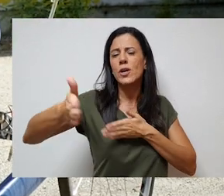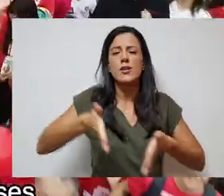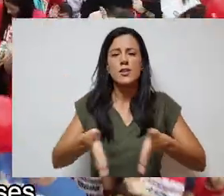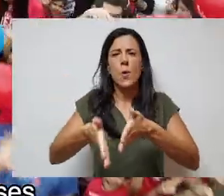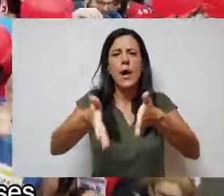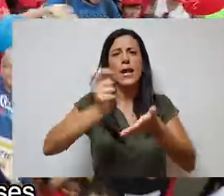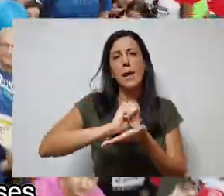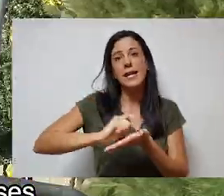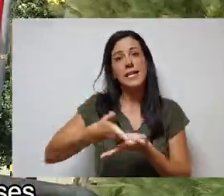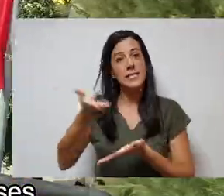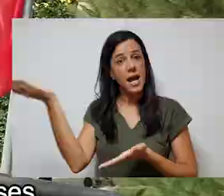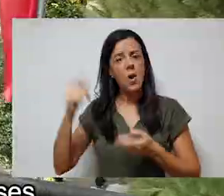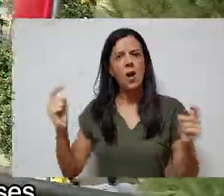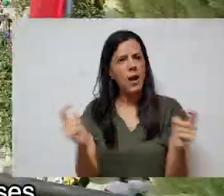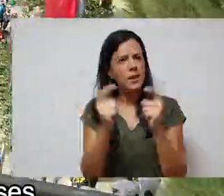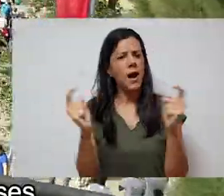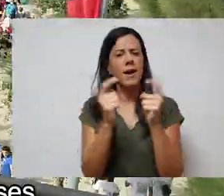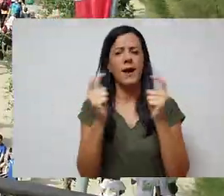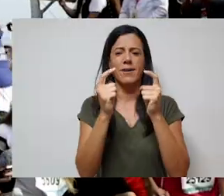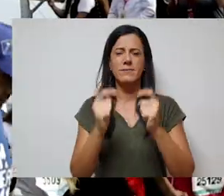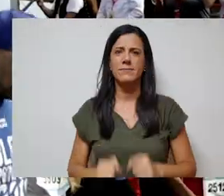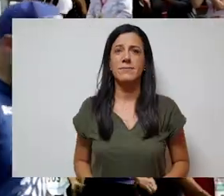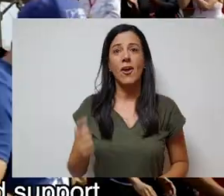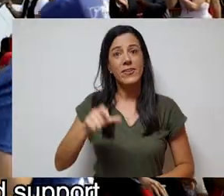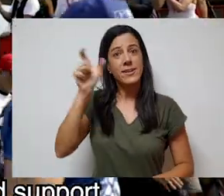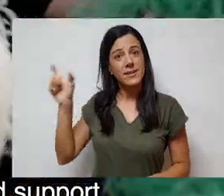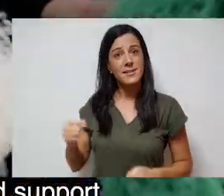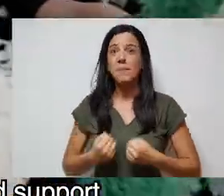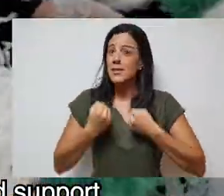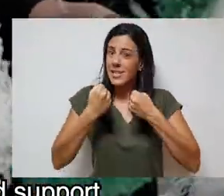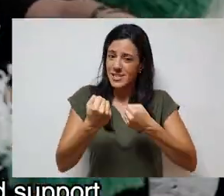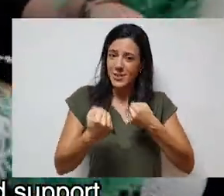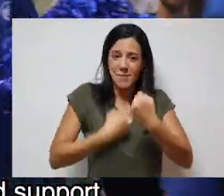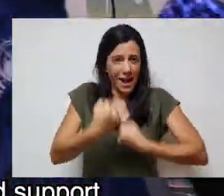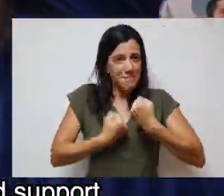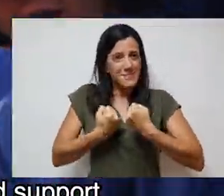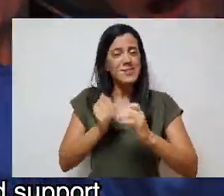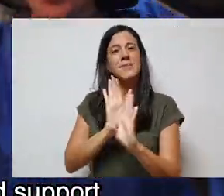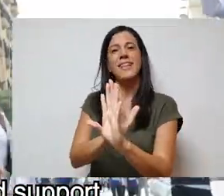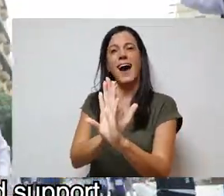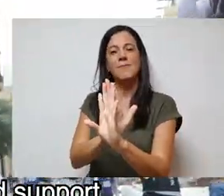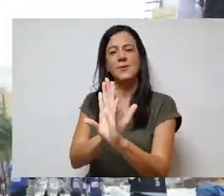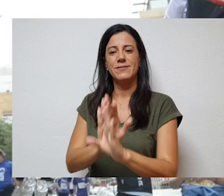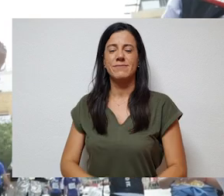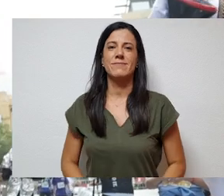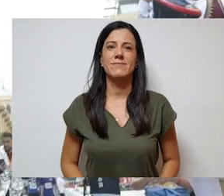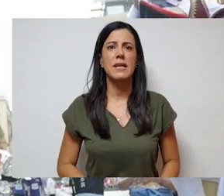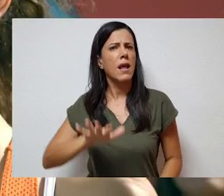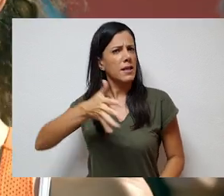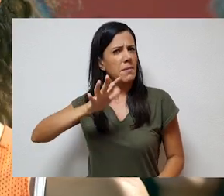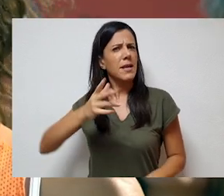يلي ملوا الشوارع برسالتهم وقضاياهم وفي يلي بيشجعوا بيحمسوا بيدعموا